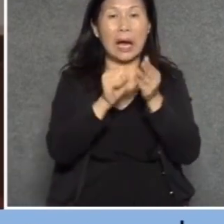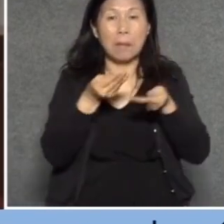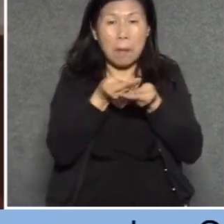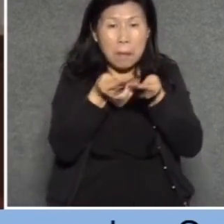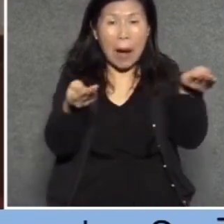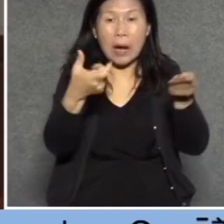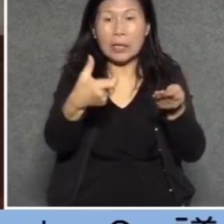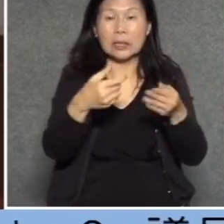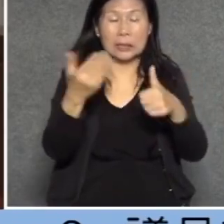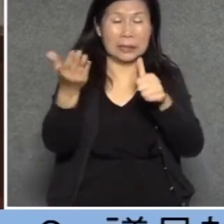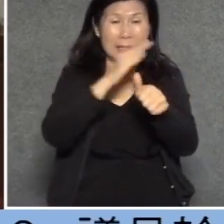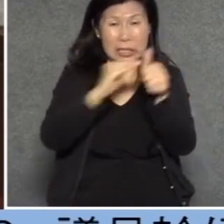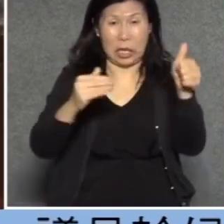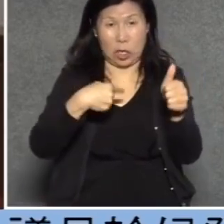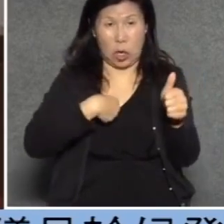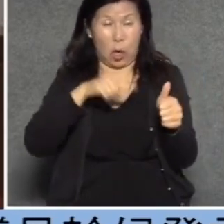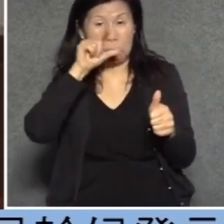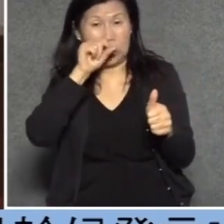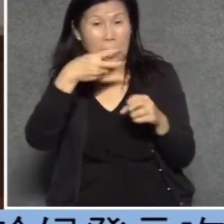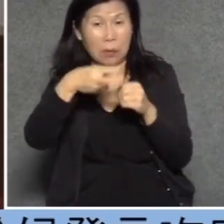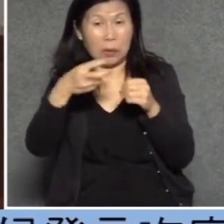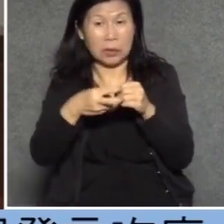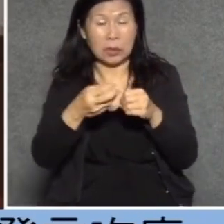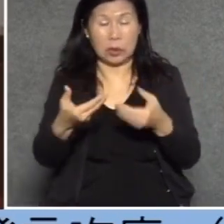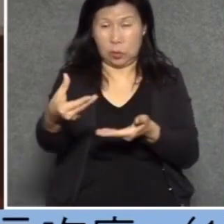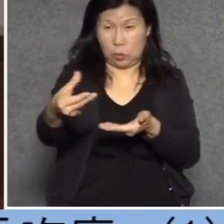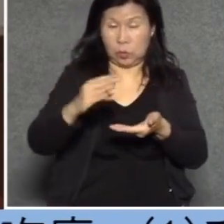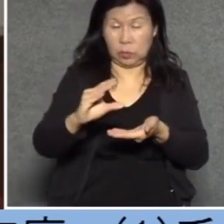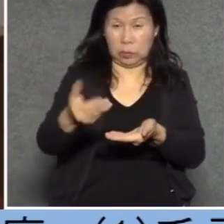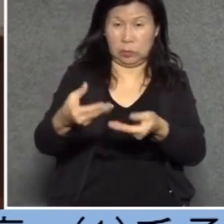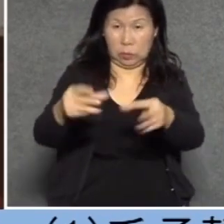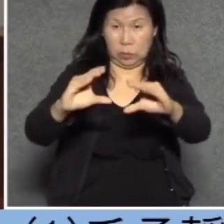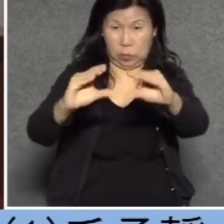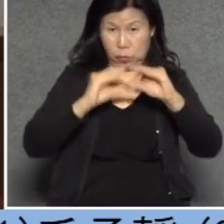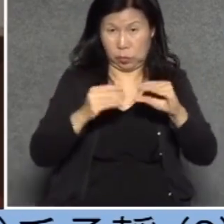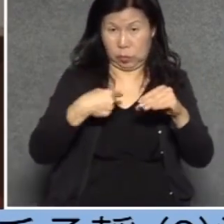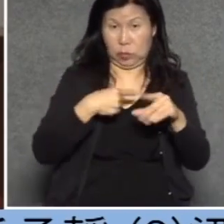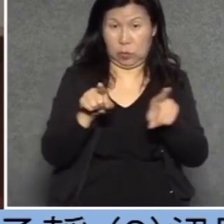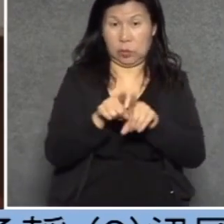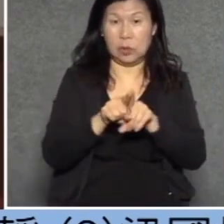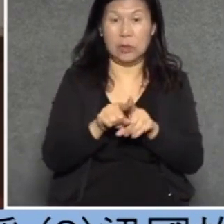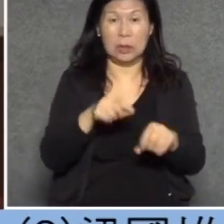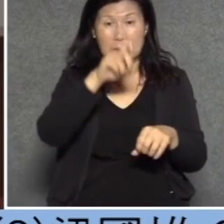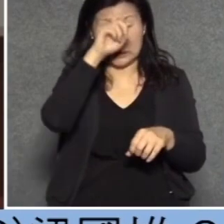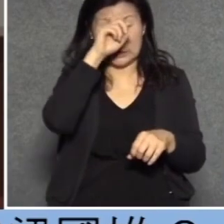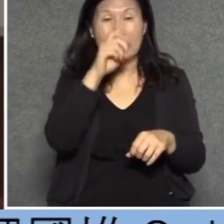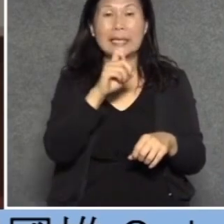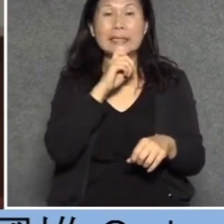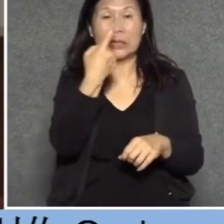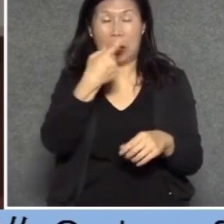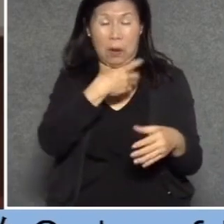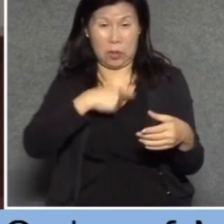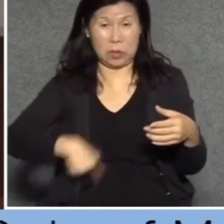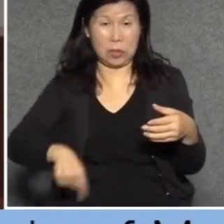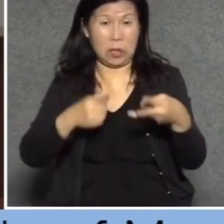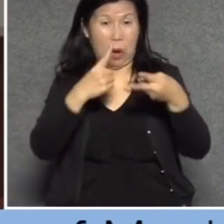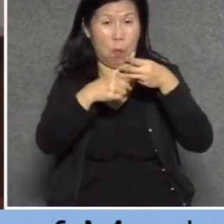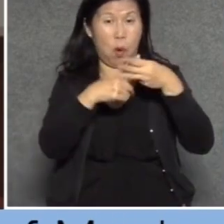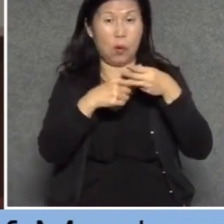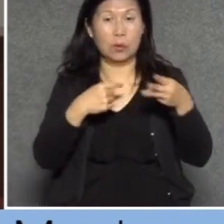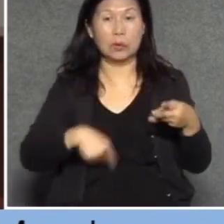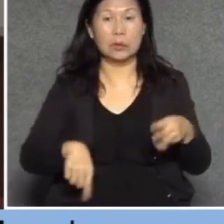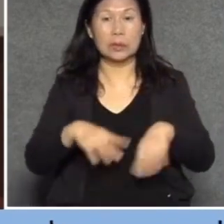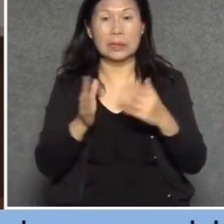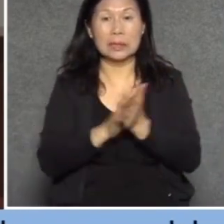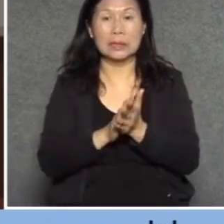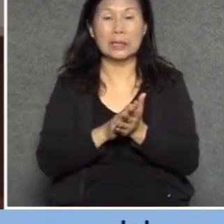你殺我啲雞，你賠錢俾我嘛？嗰啲咩叫特惠金啫？有一次我記得有位議員黃碧雲叫苦恤